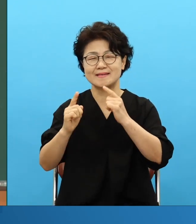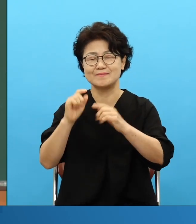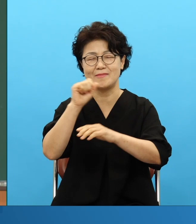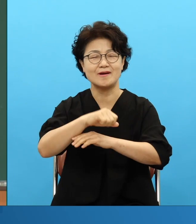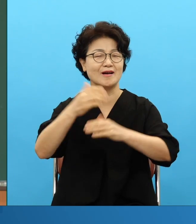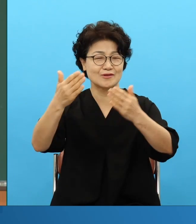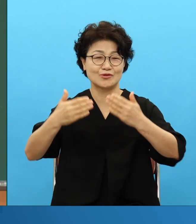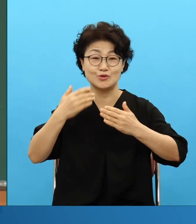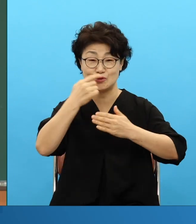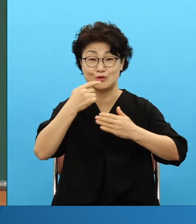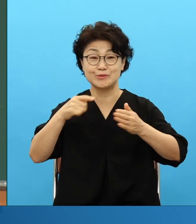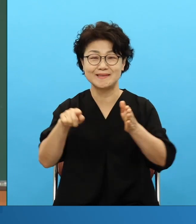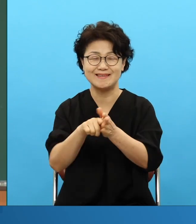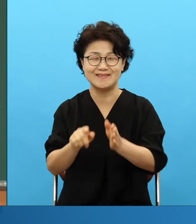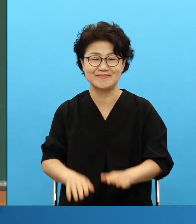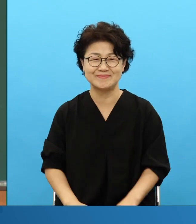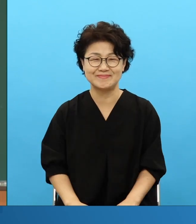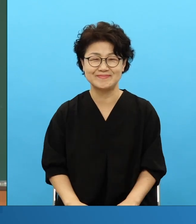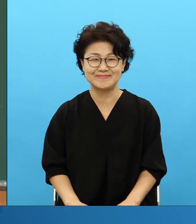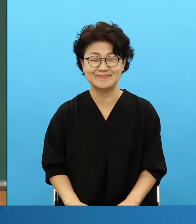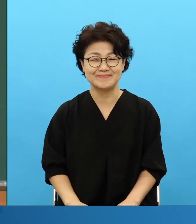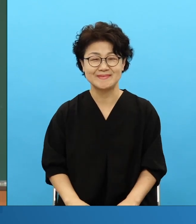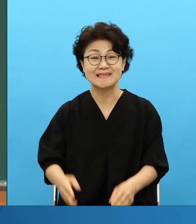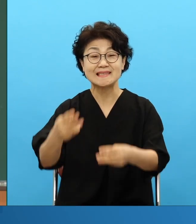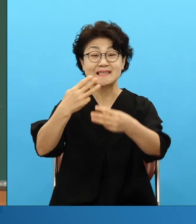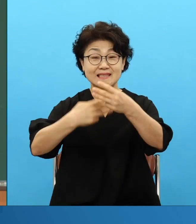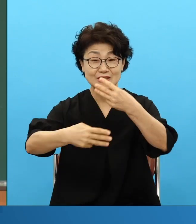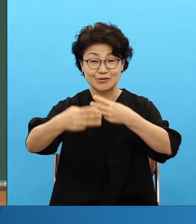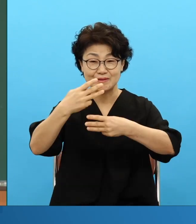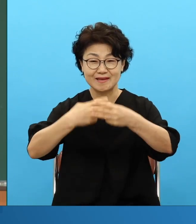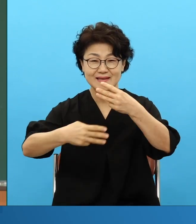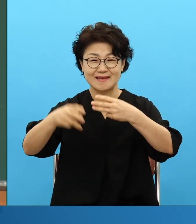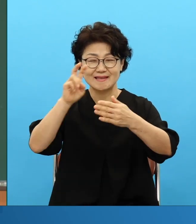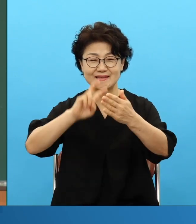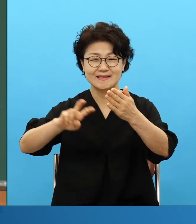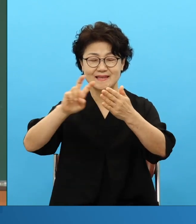그 고백으로 그루터기 함께 찬양하겠습니다.